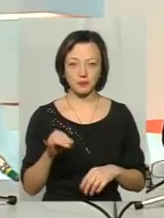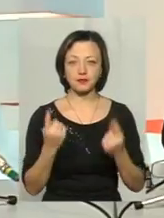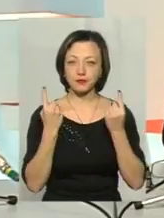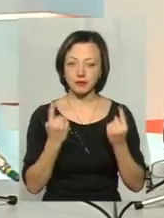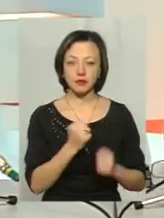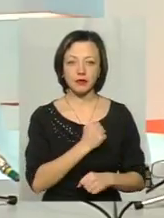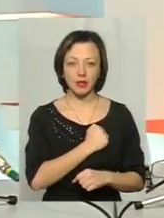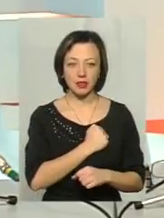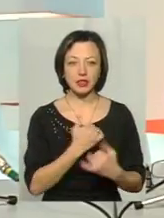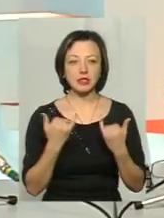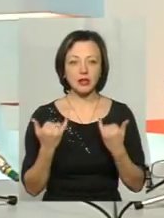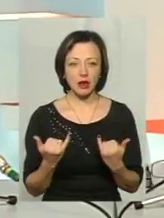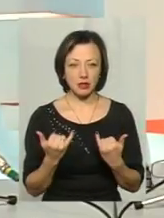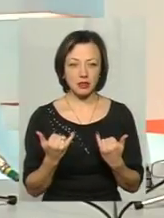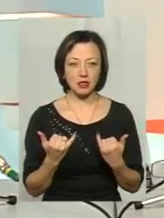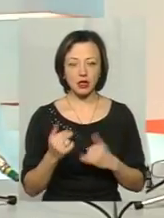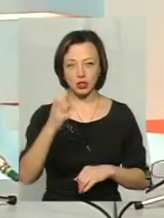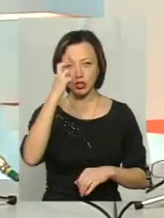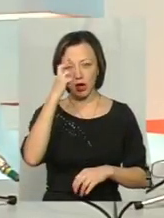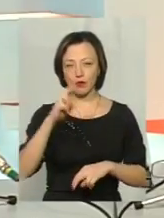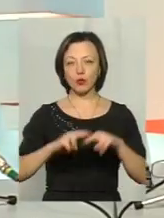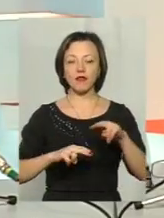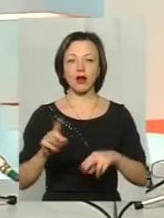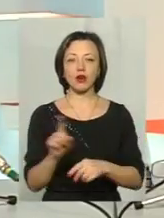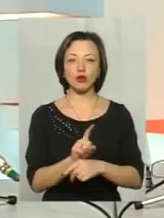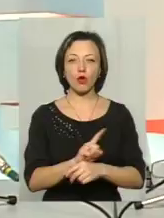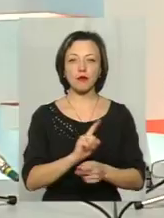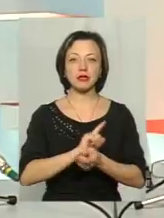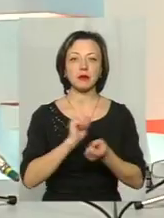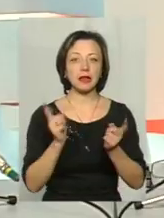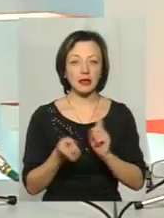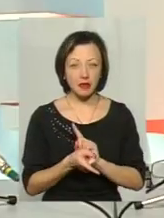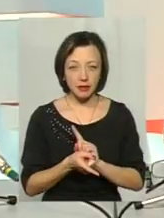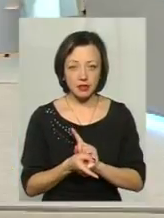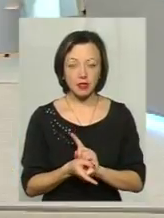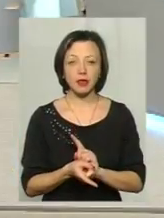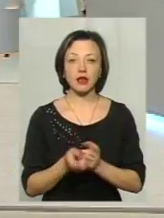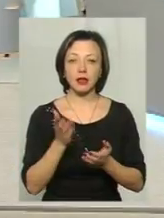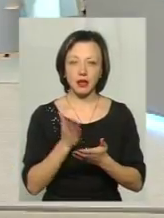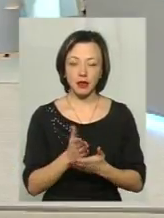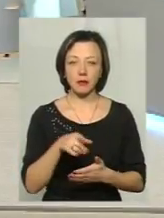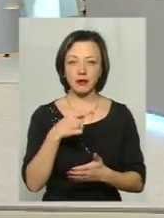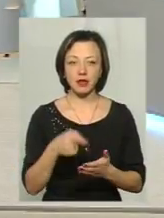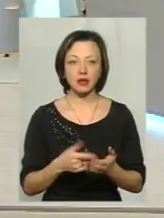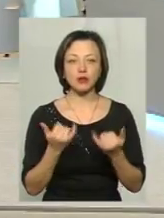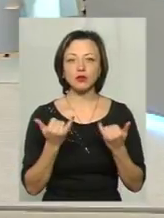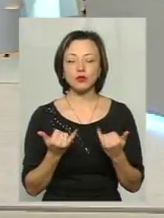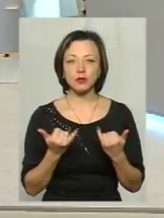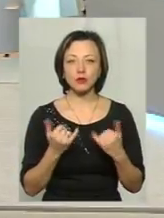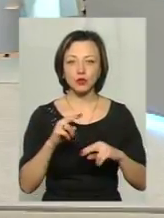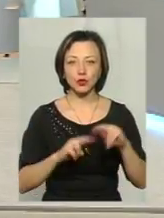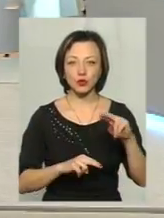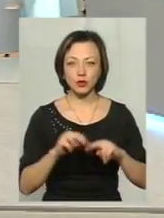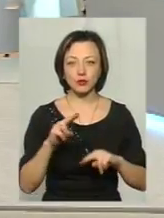превеликий жаль, зараз державні будівельні норми помінялися, Є питання, будуються. Яка сучасність, да, ми трошки